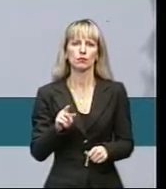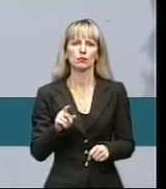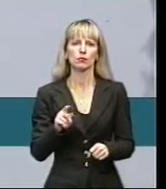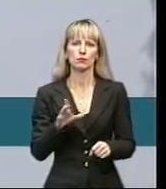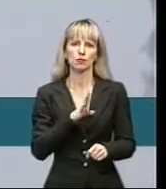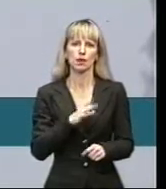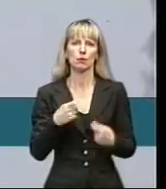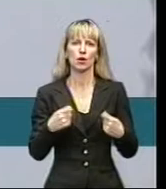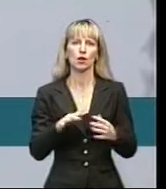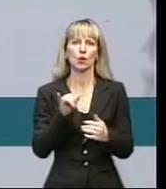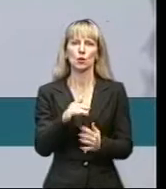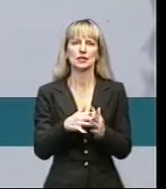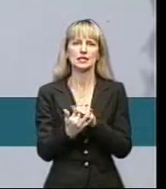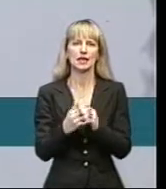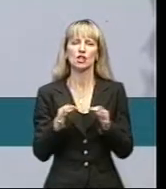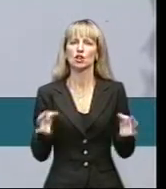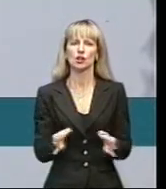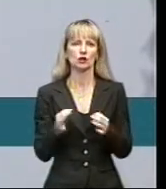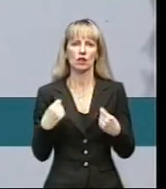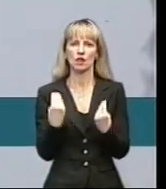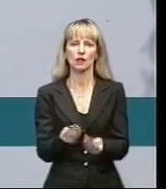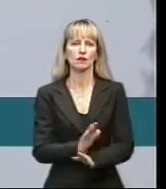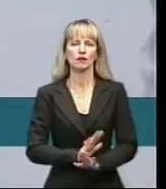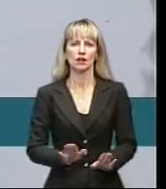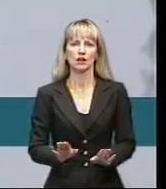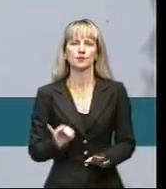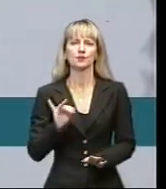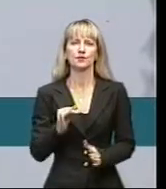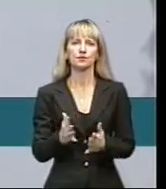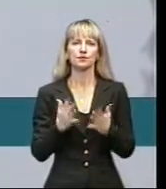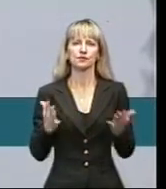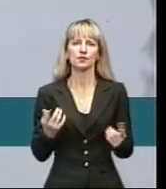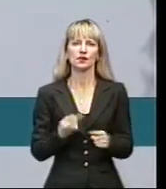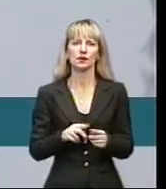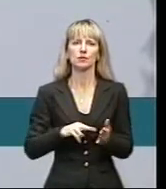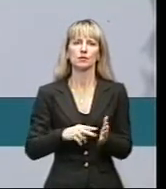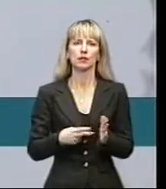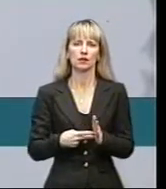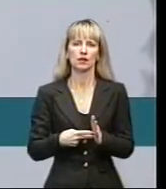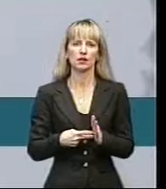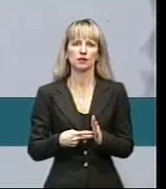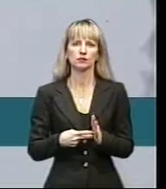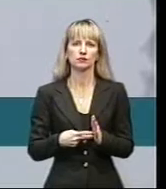селі. Нічого цього не давали. І найбільше в цьому плані визначилися